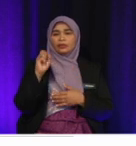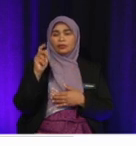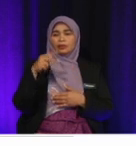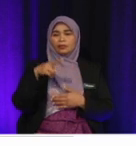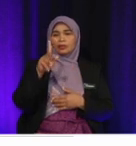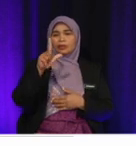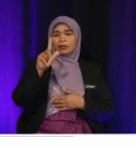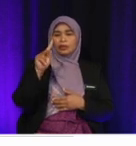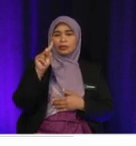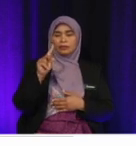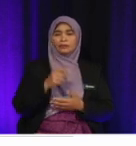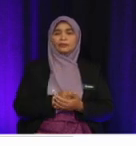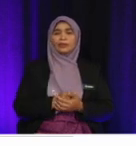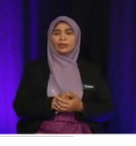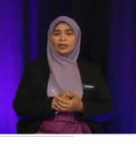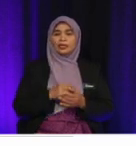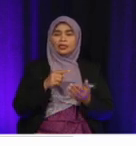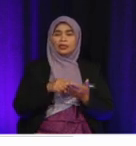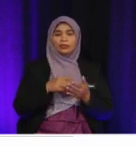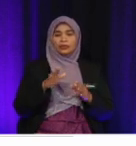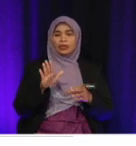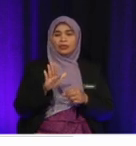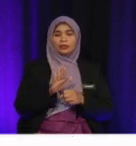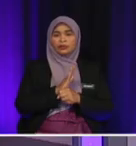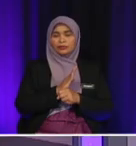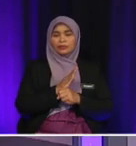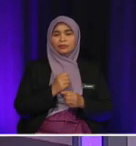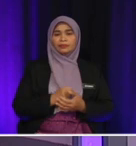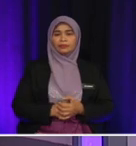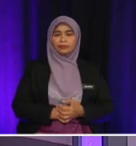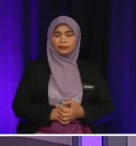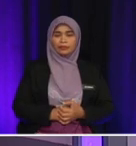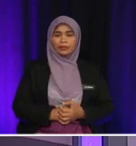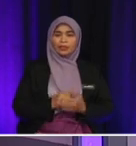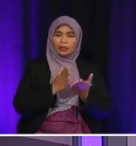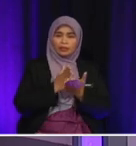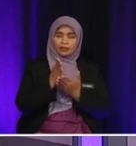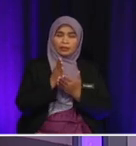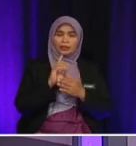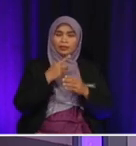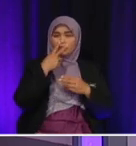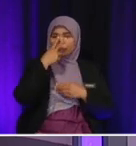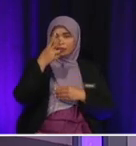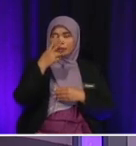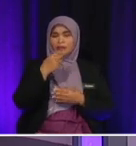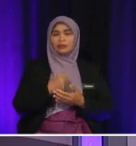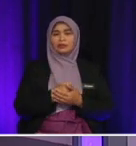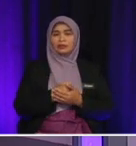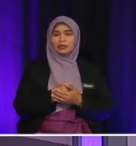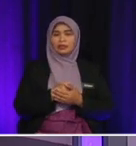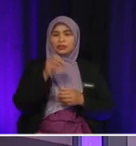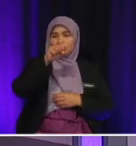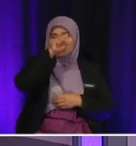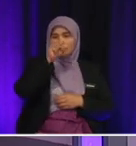memadai untuk memenuhi kehendak kata tugas jelaskan seterusnya kita lihat pula